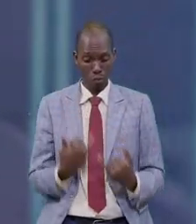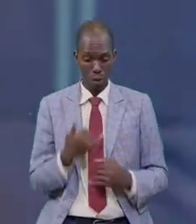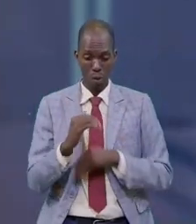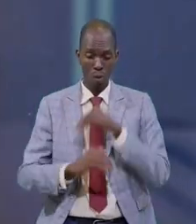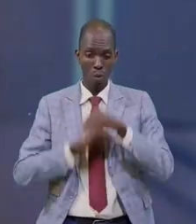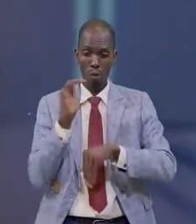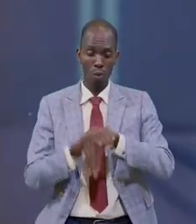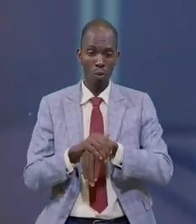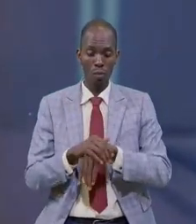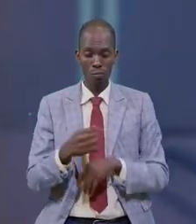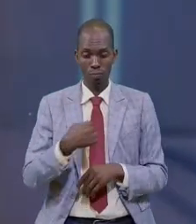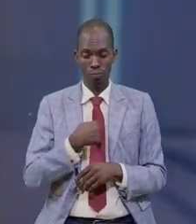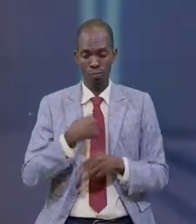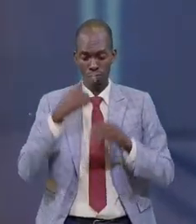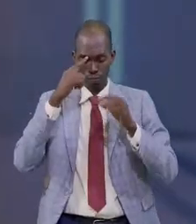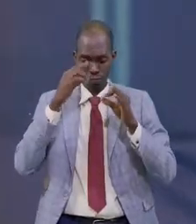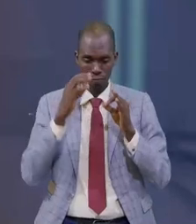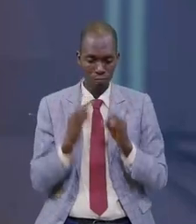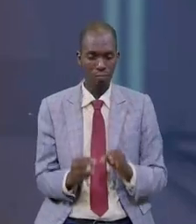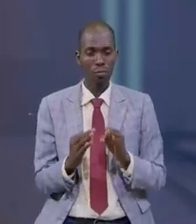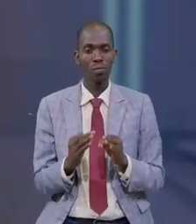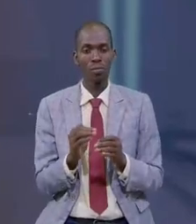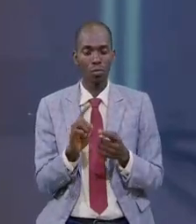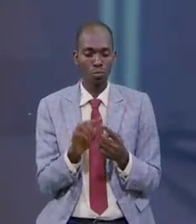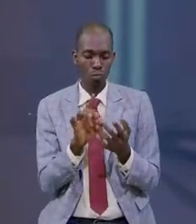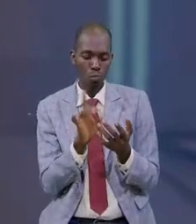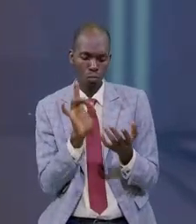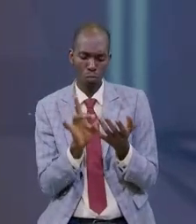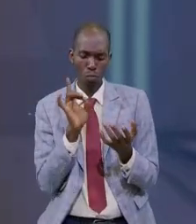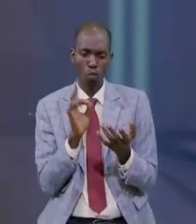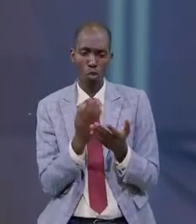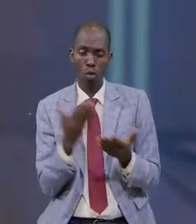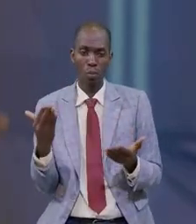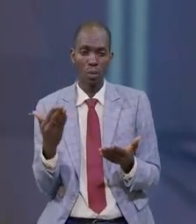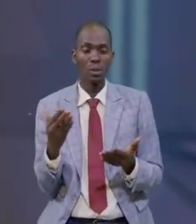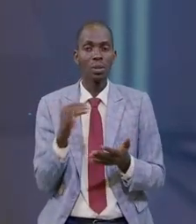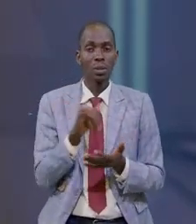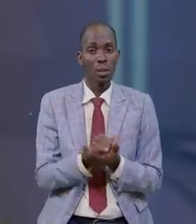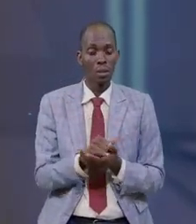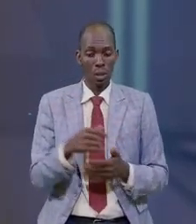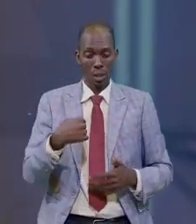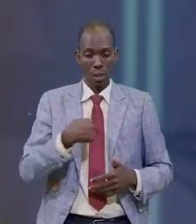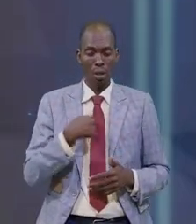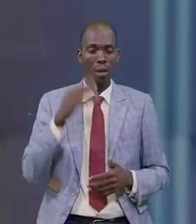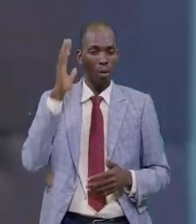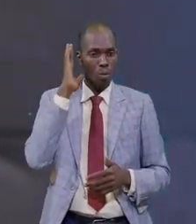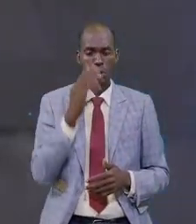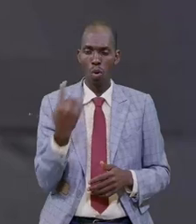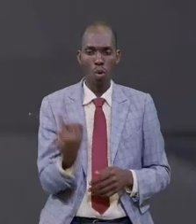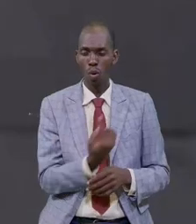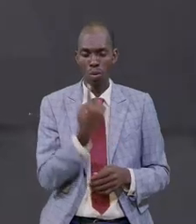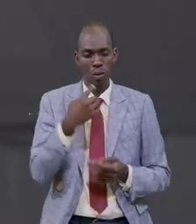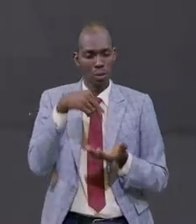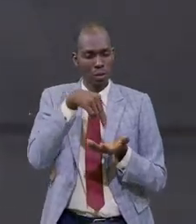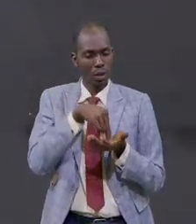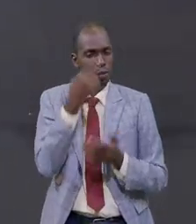désormais j'ai choisi quelque chose pour lequel je tiens parce que si